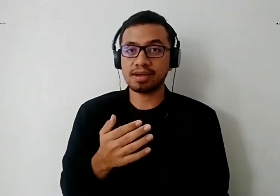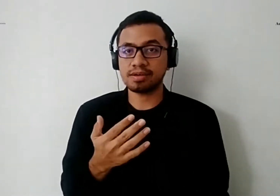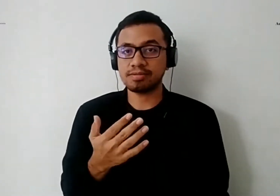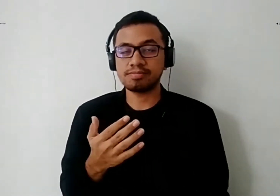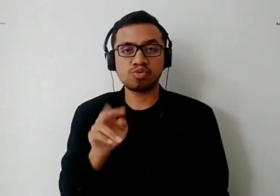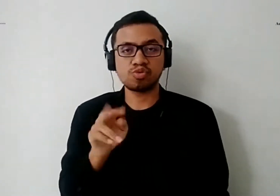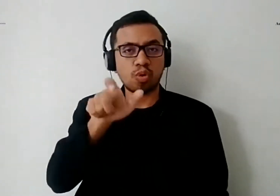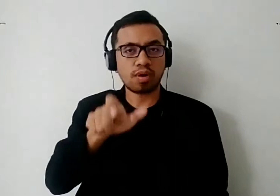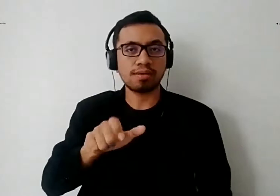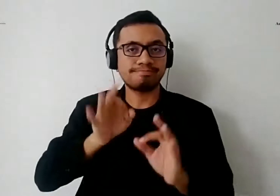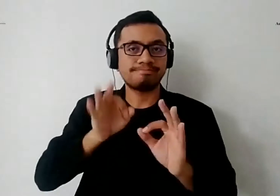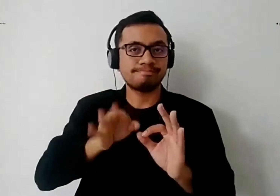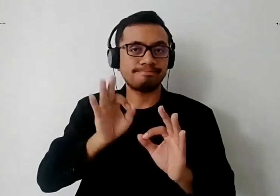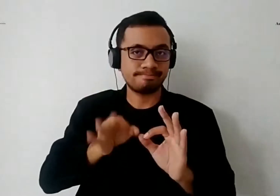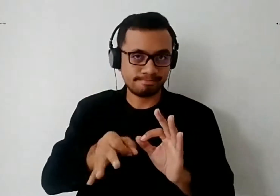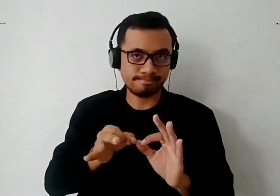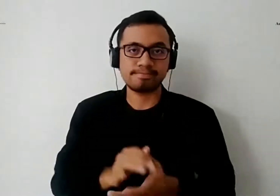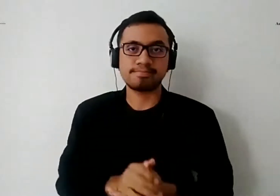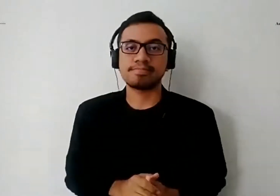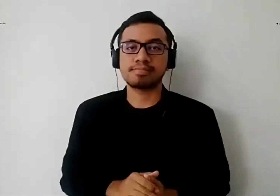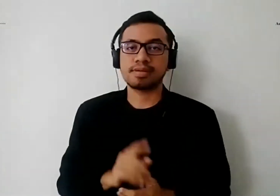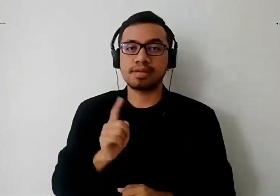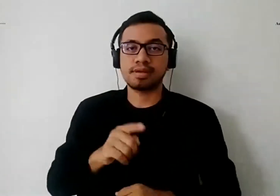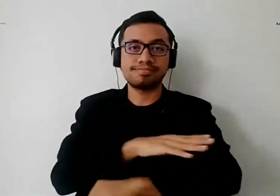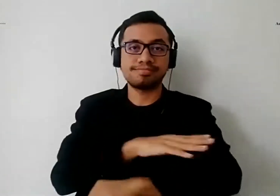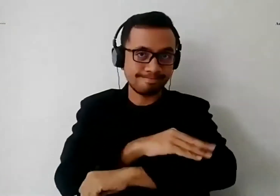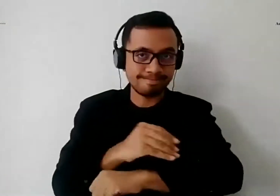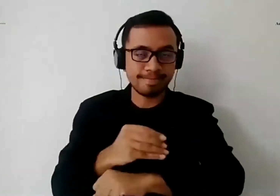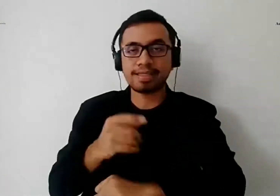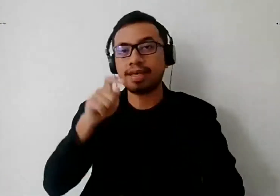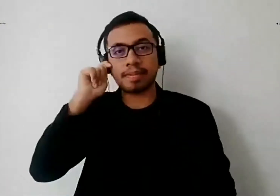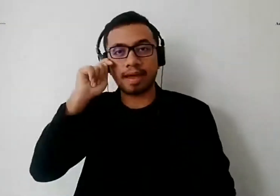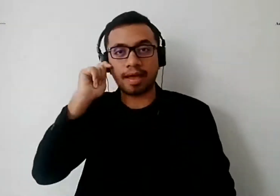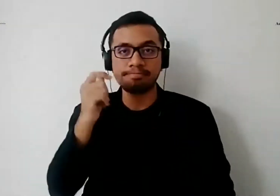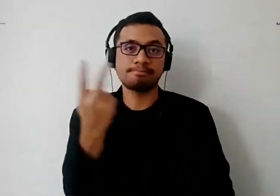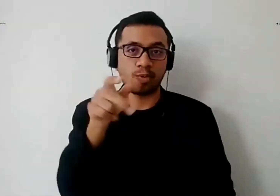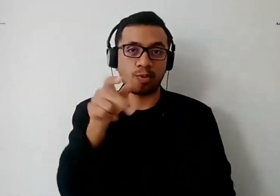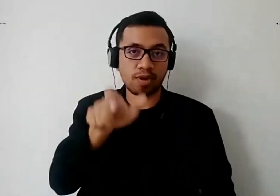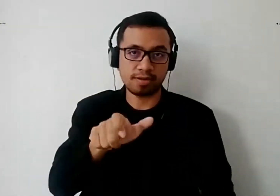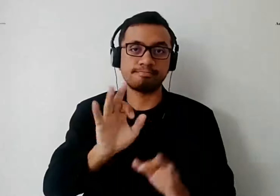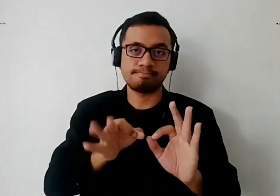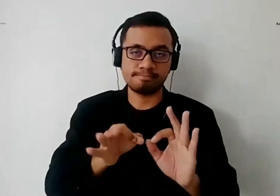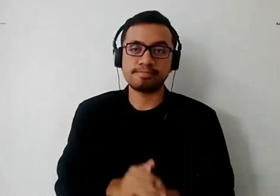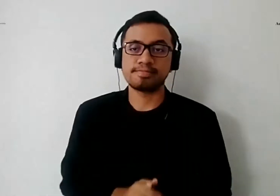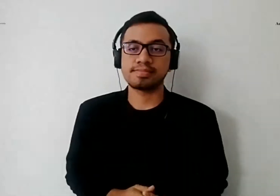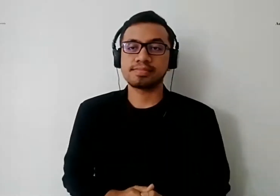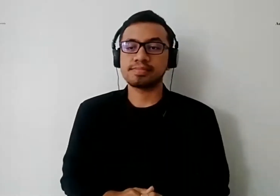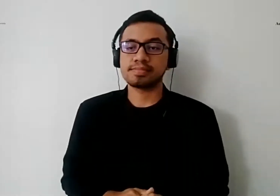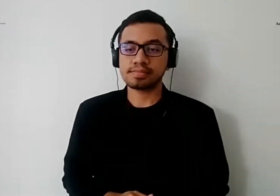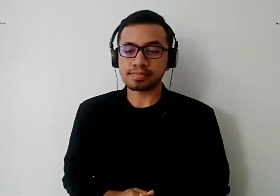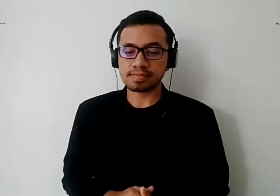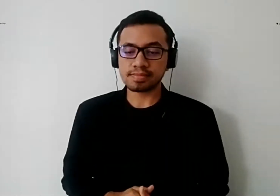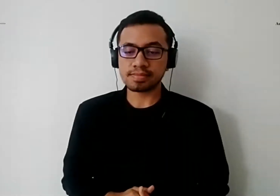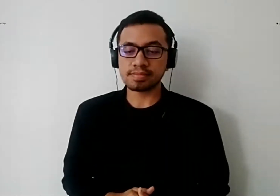oleh dua orang juru bicara isyarat, ya, ada Mas Ruli dan Mbak Tamiang. Jadi peserta yang